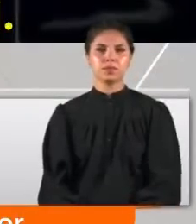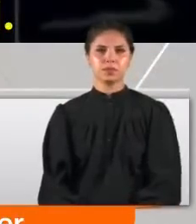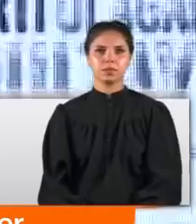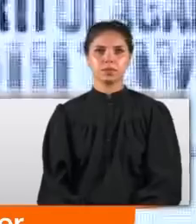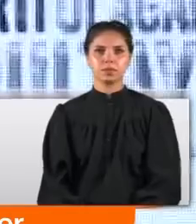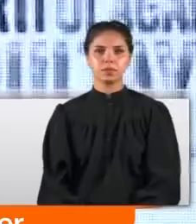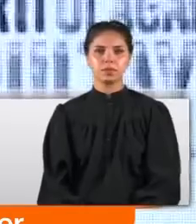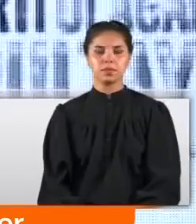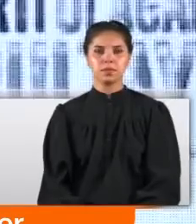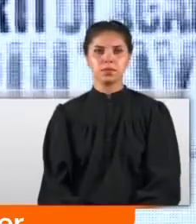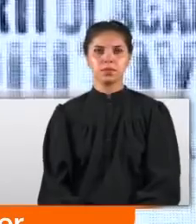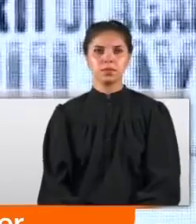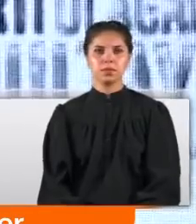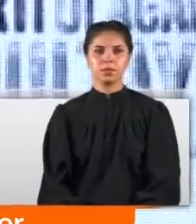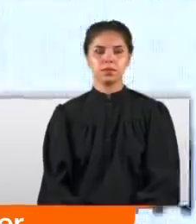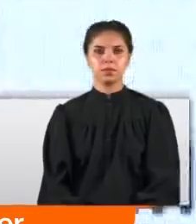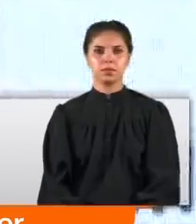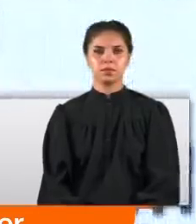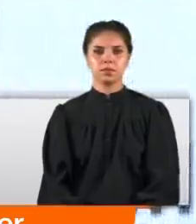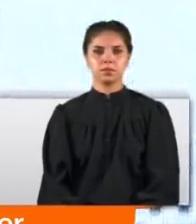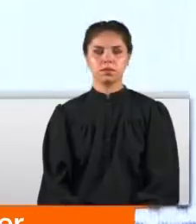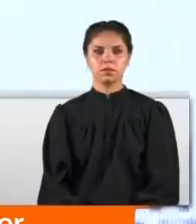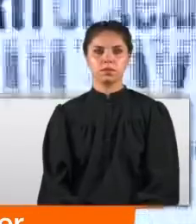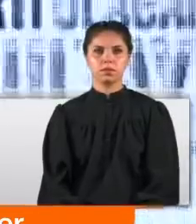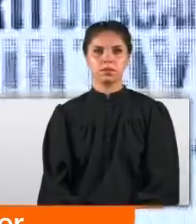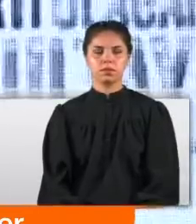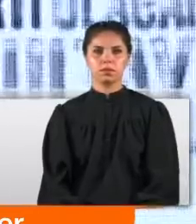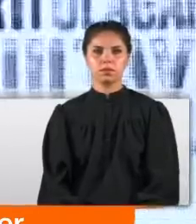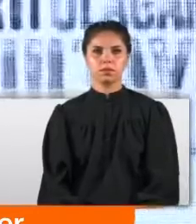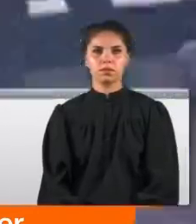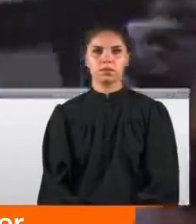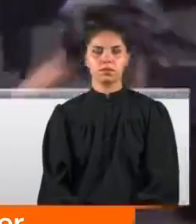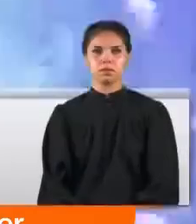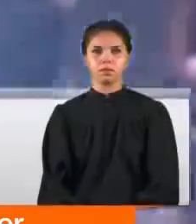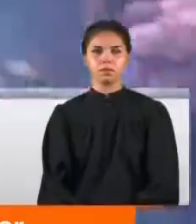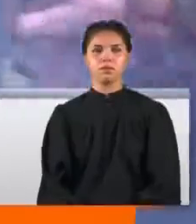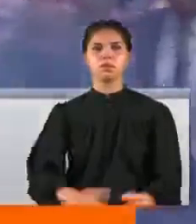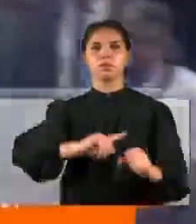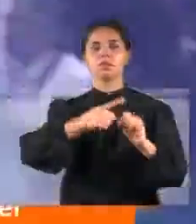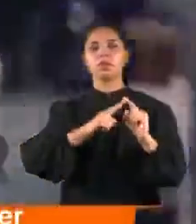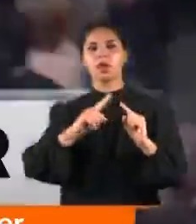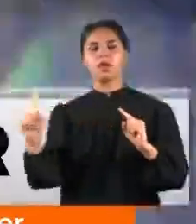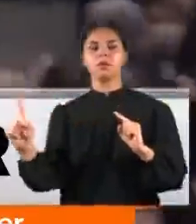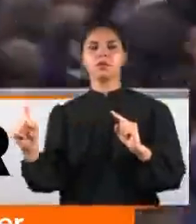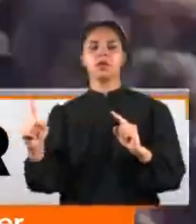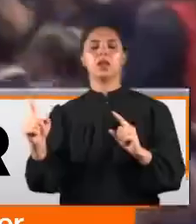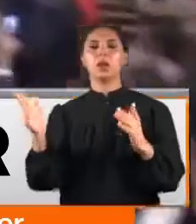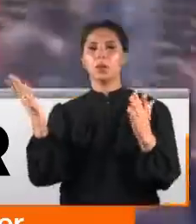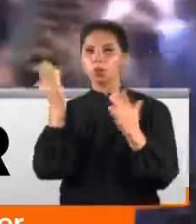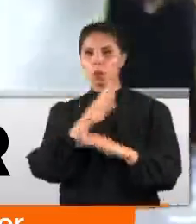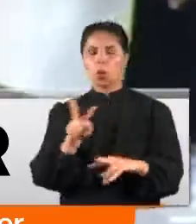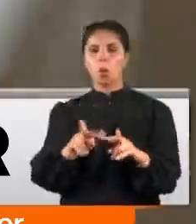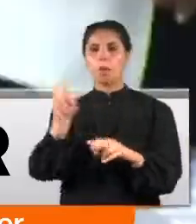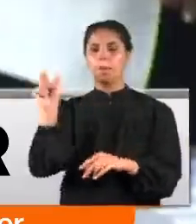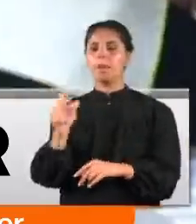soru işareti. Ne istiyorsunuz kardeşim? Saygısızlar! Saygısızlar! Haftalardır ortalarda görünmeyen Akşener